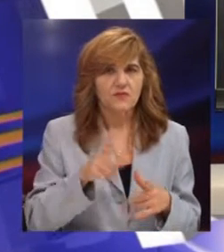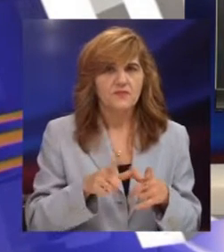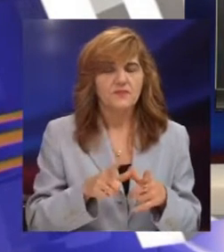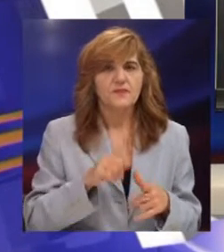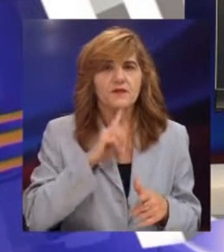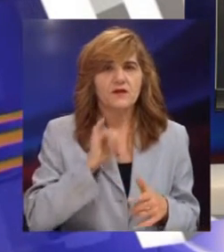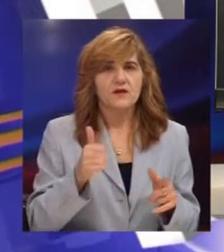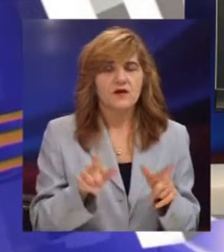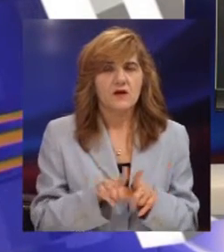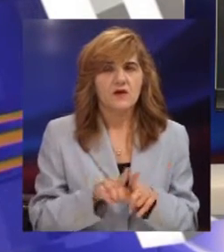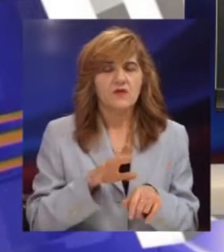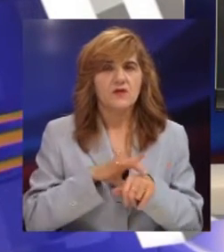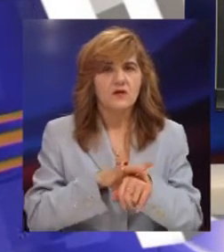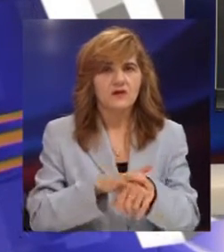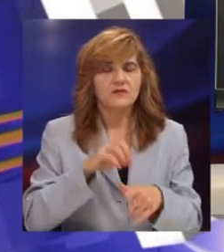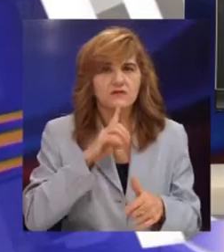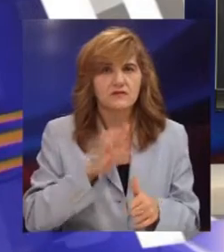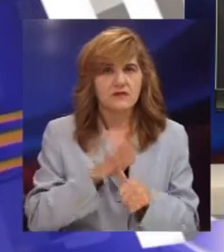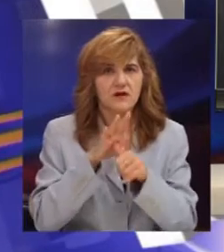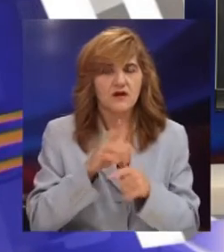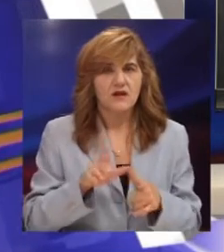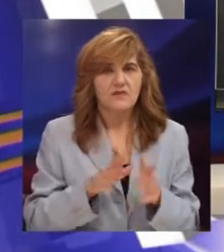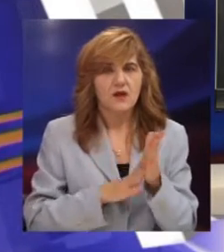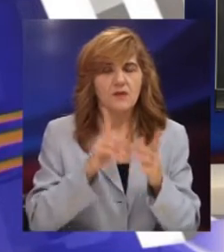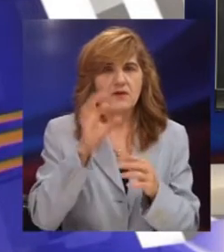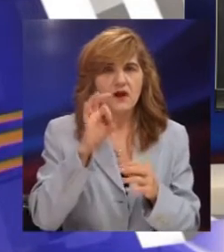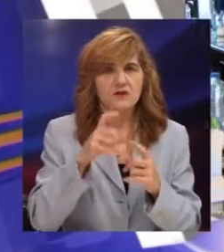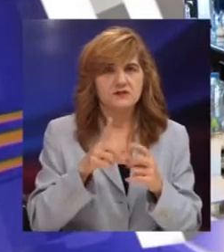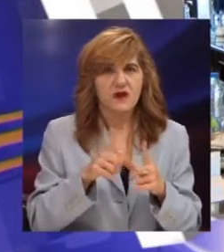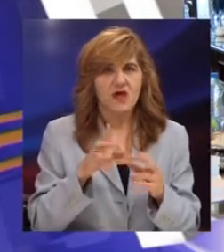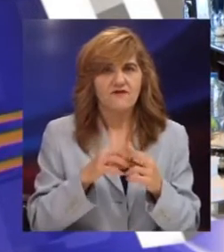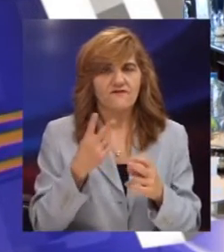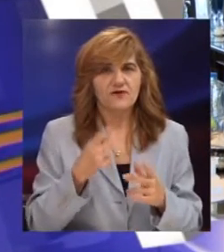i Snežana Ilićka i urednici Eva Vukašinović i Miroslav Keveždi.